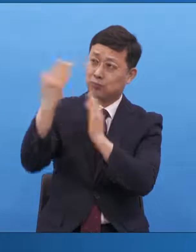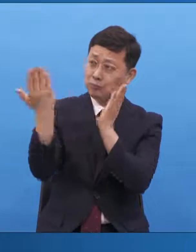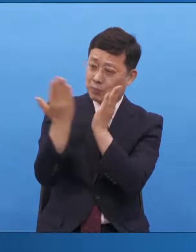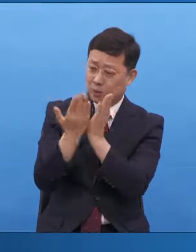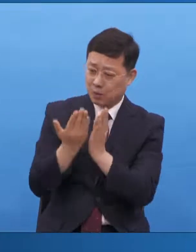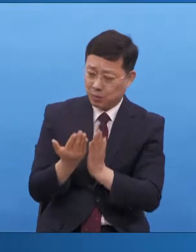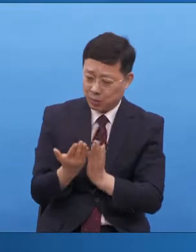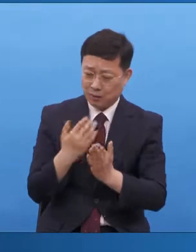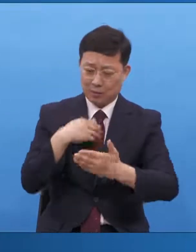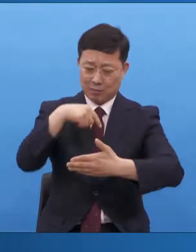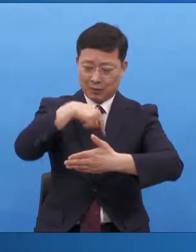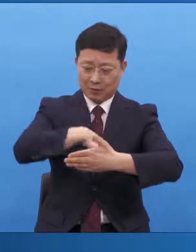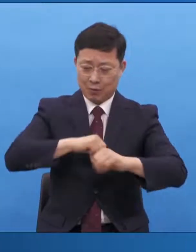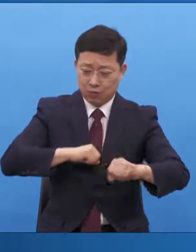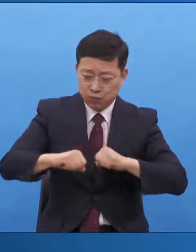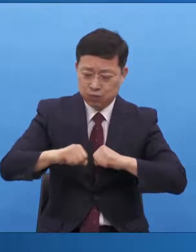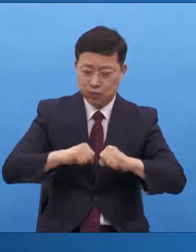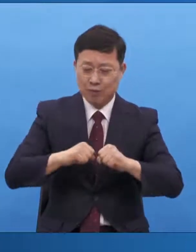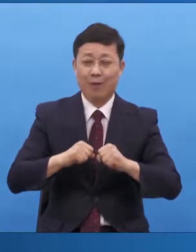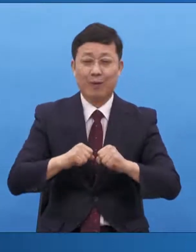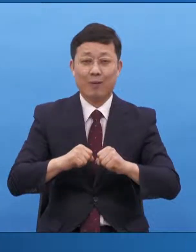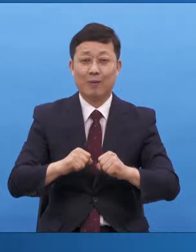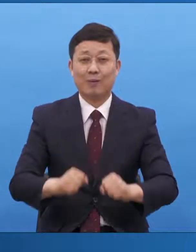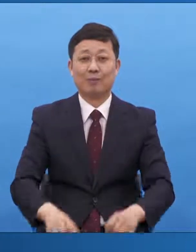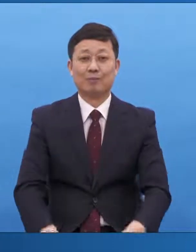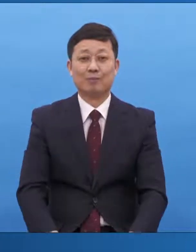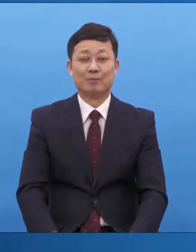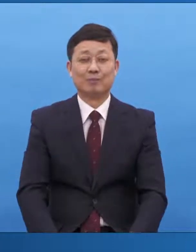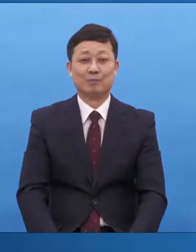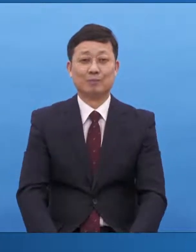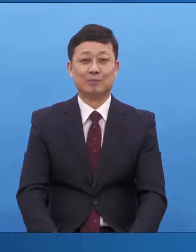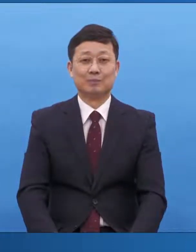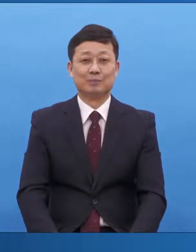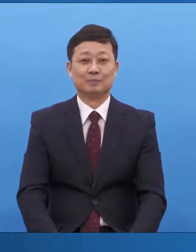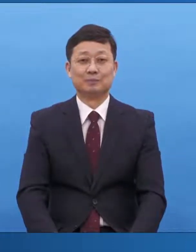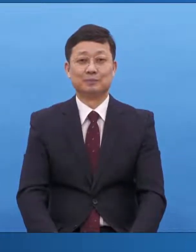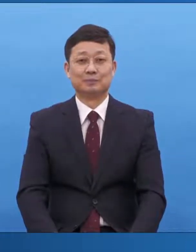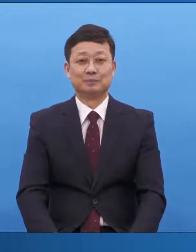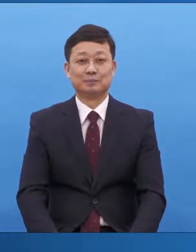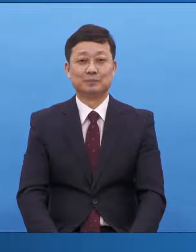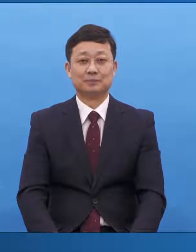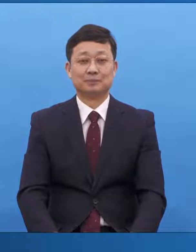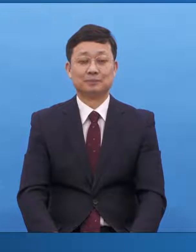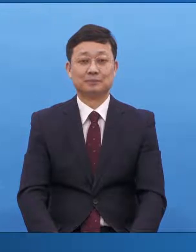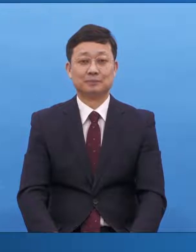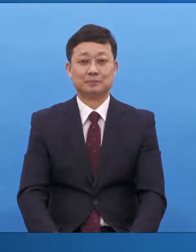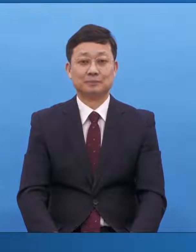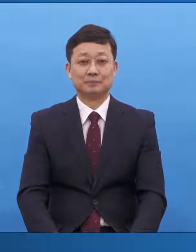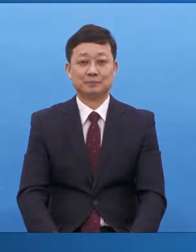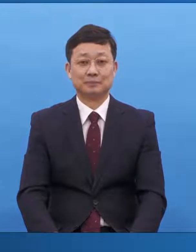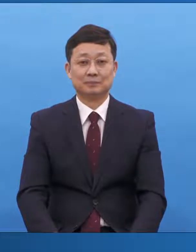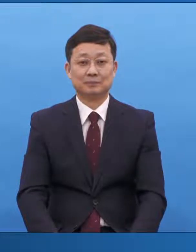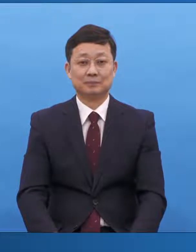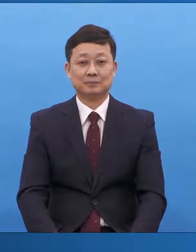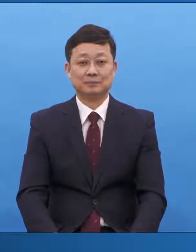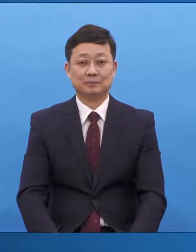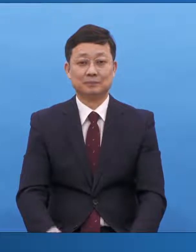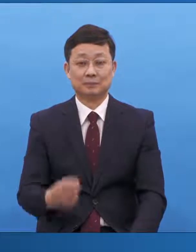This is what's happening right now. 이걸로 끝나는 게 아니잖아요. But it doesn't end here. 드디어 삼 시대를